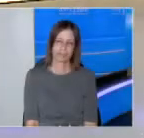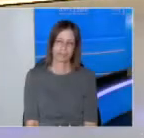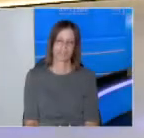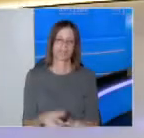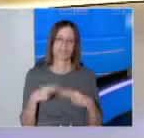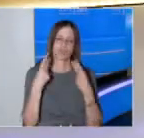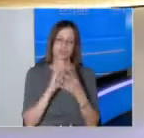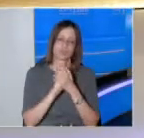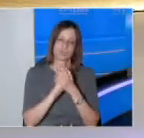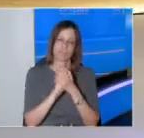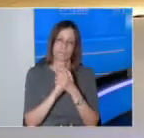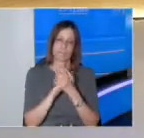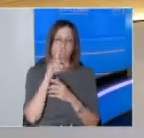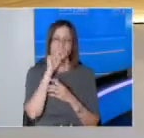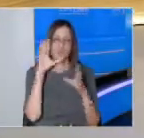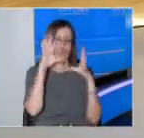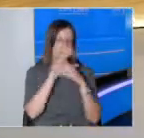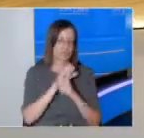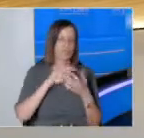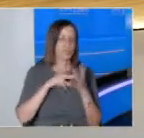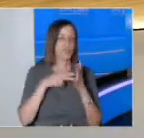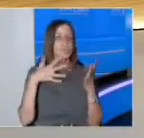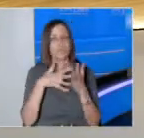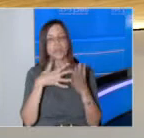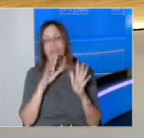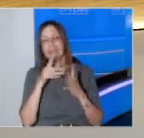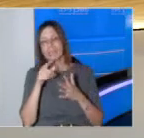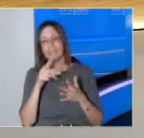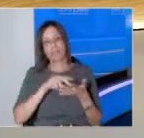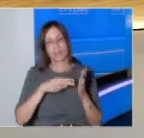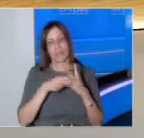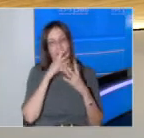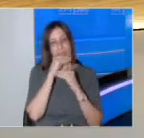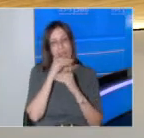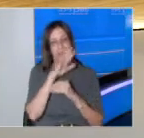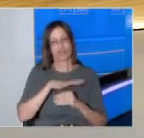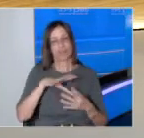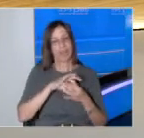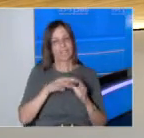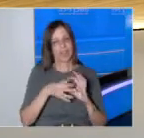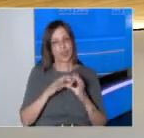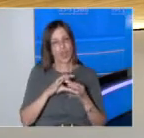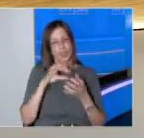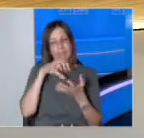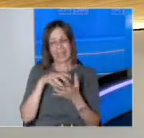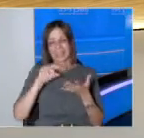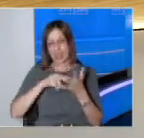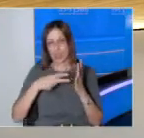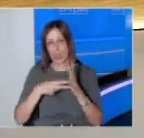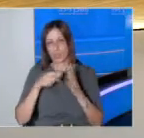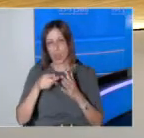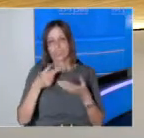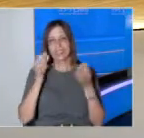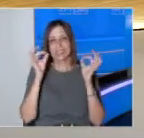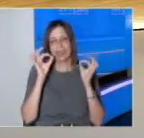שוב שלום לכם, ציוצי ערב, תוכנית שבודקת על מה אתם והפוליטיקאים שלנו דיברתם ברשתות החברתיות. במרכז התוכנית שלנו היום,